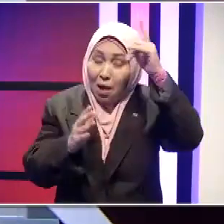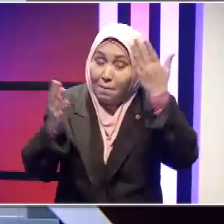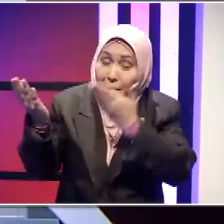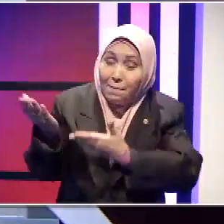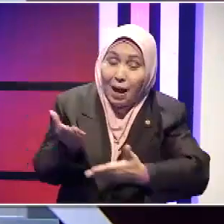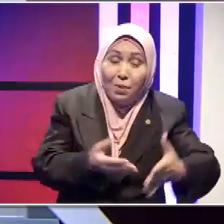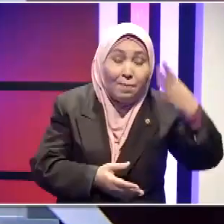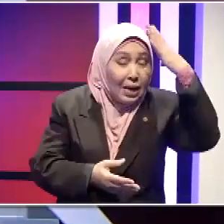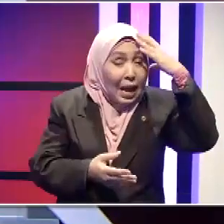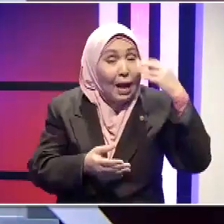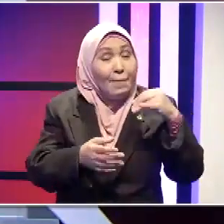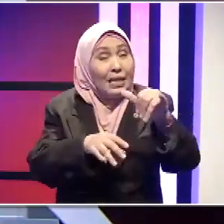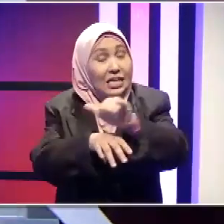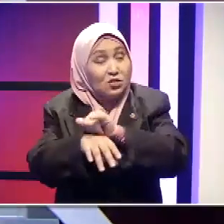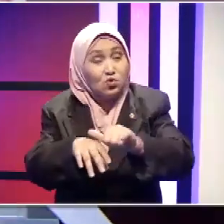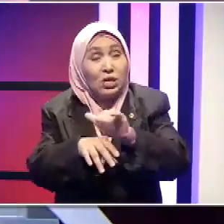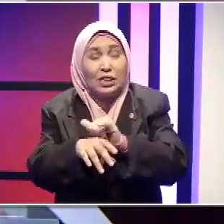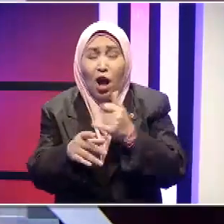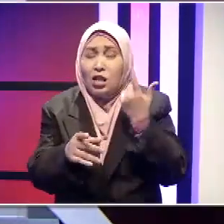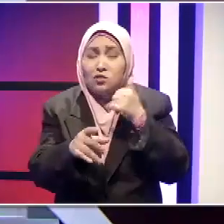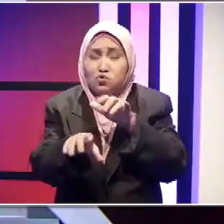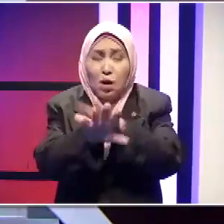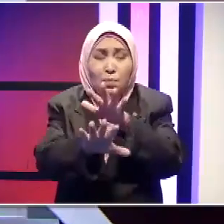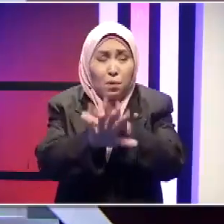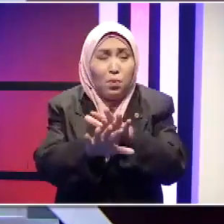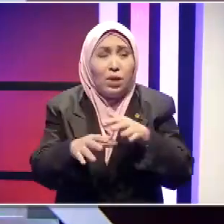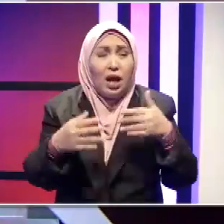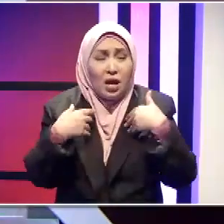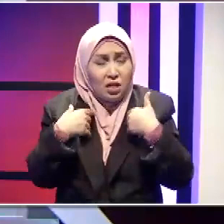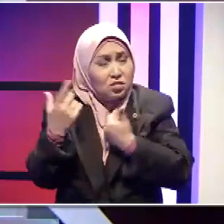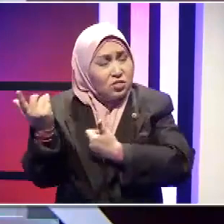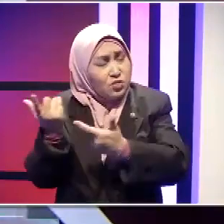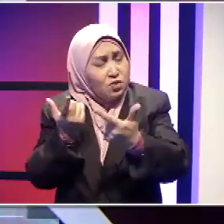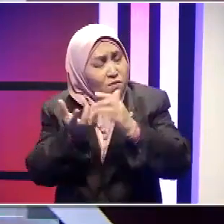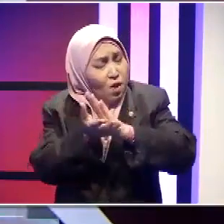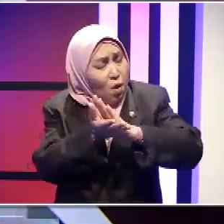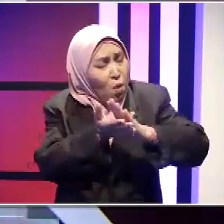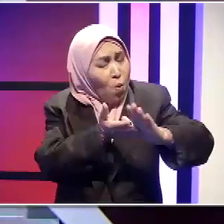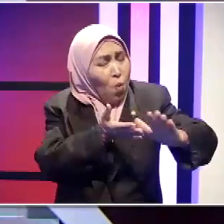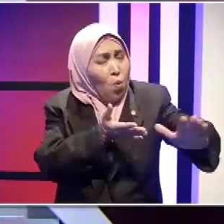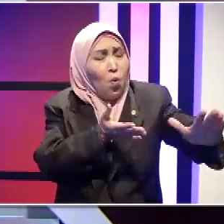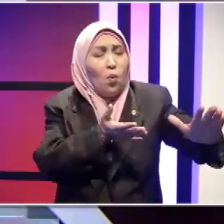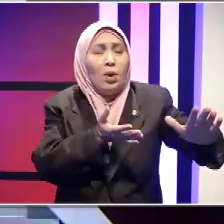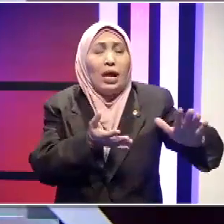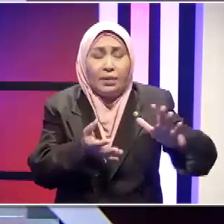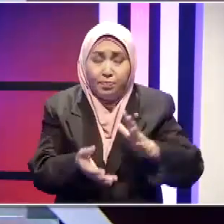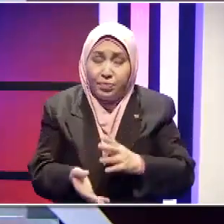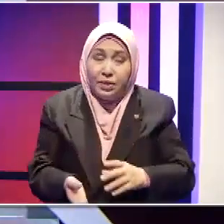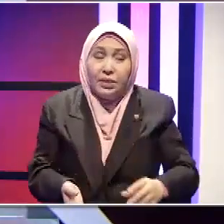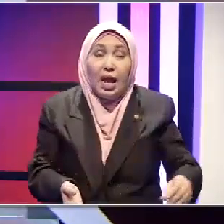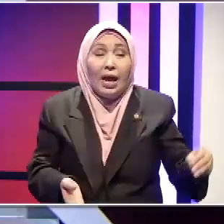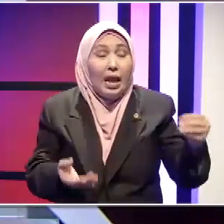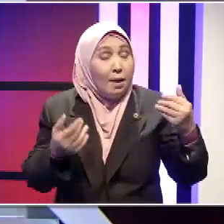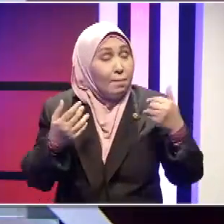pengalaman di surga itu tadi dahler bosan itu ada pula tukang soohyang kemas lemon ini tadi Wow kepada banget